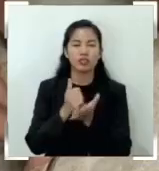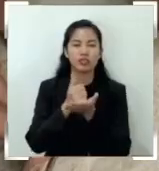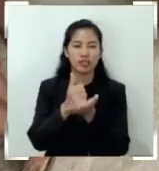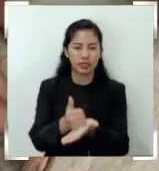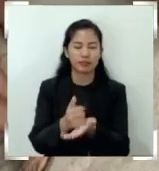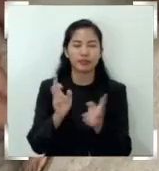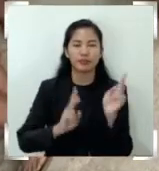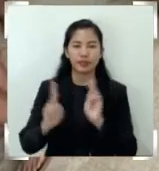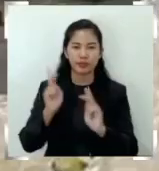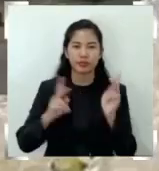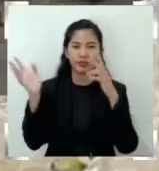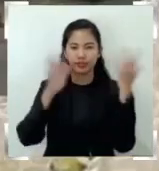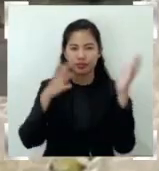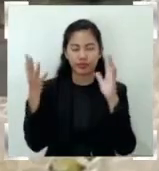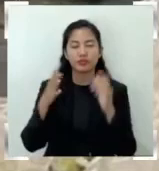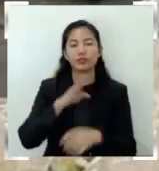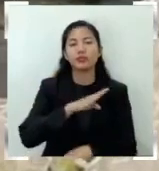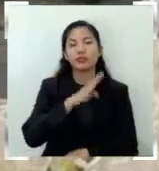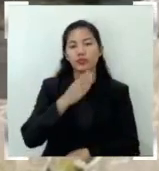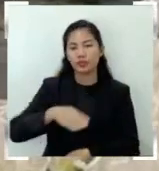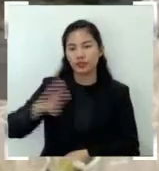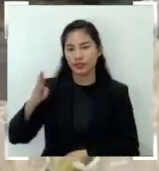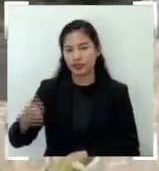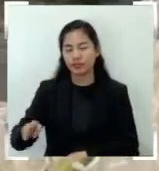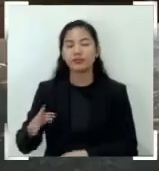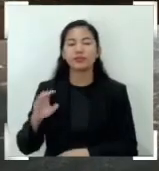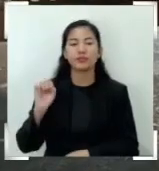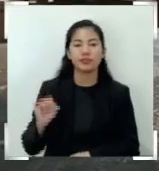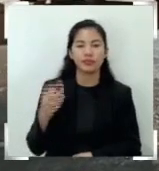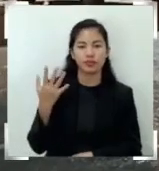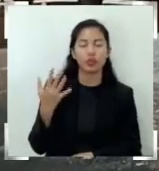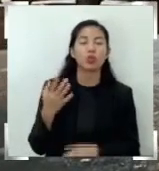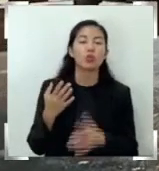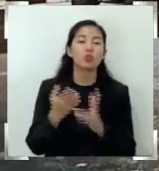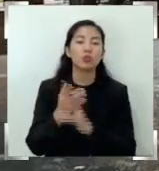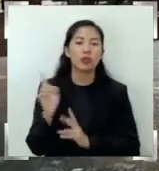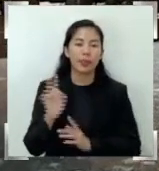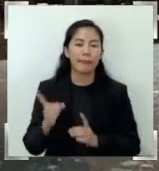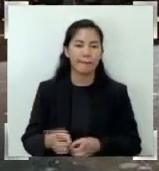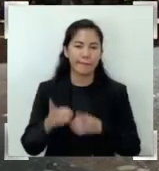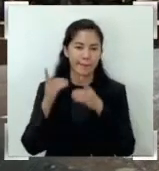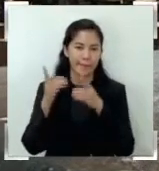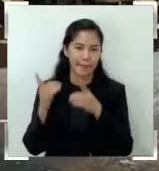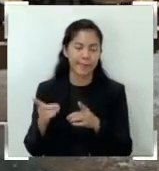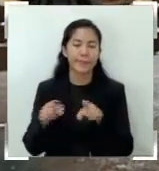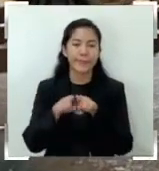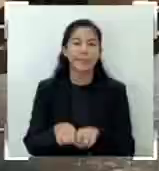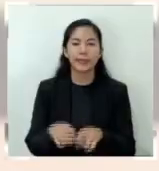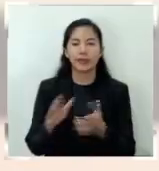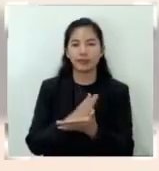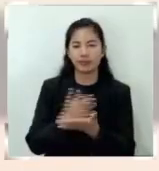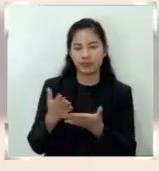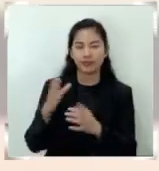Siargao Island sa pamamagitan ng Bayanihan Pilipinas Donation Drive. Mamamahagi rin daw sila ng mga construction